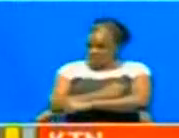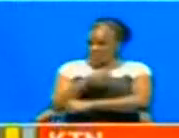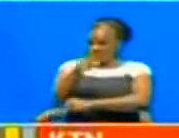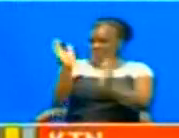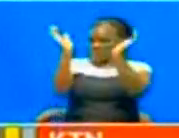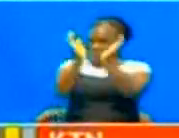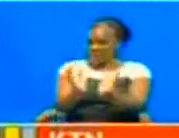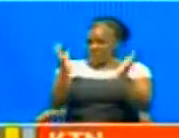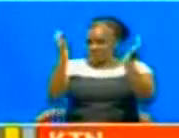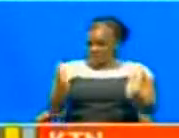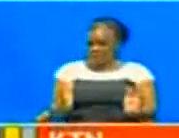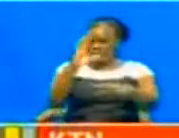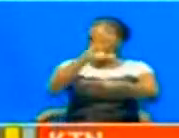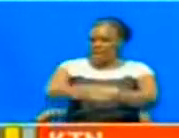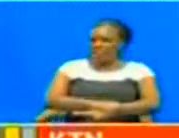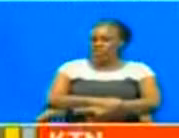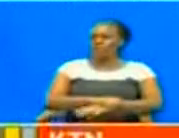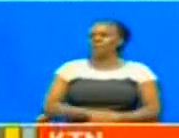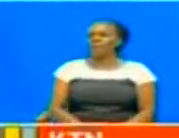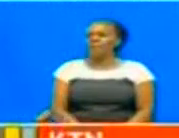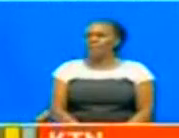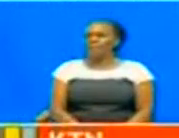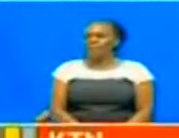wataadhibiwa. Karo Nderi na taarifa kamili.